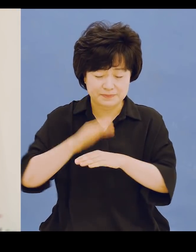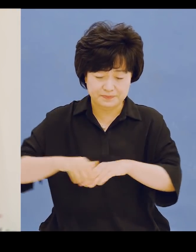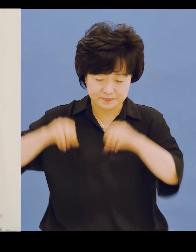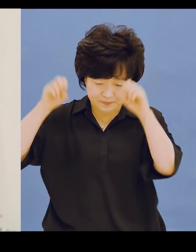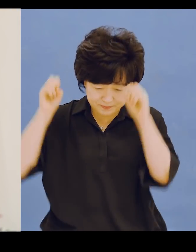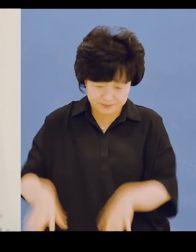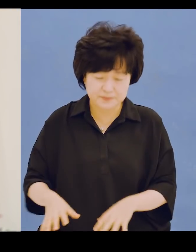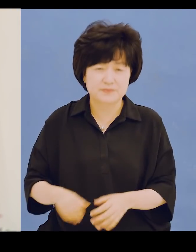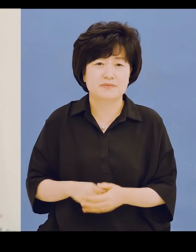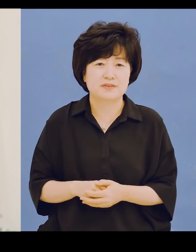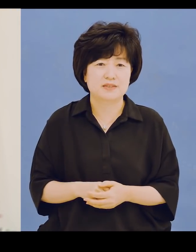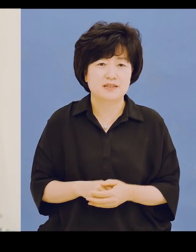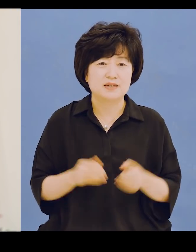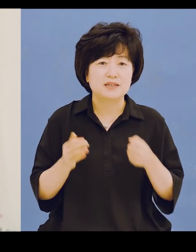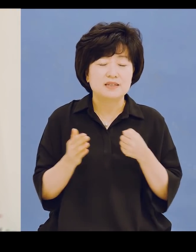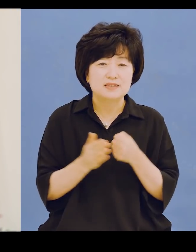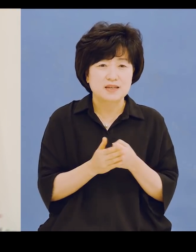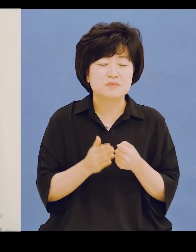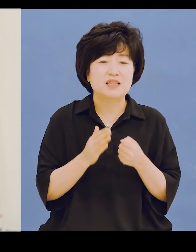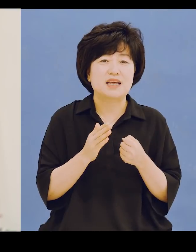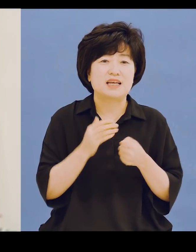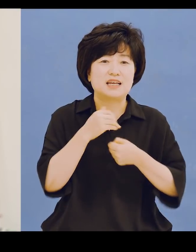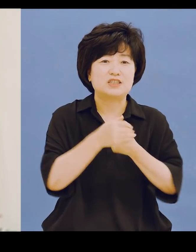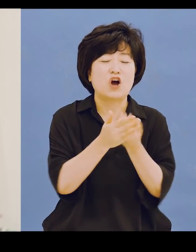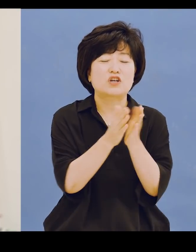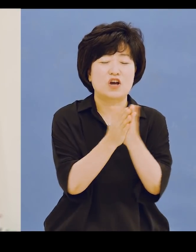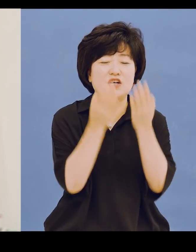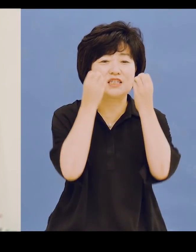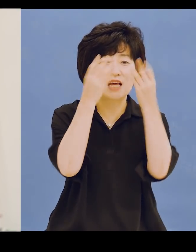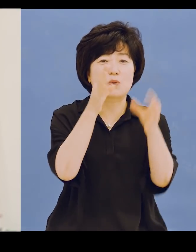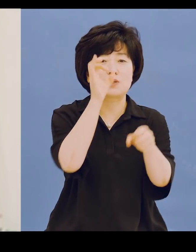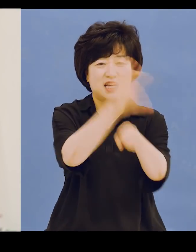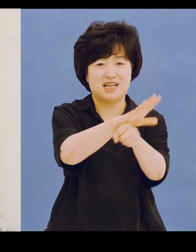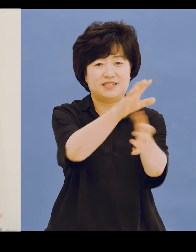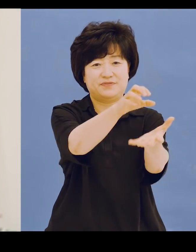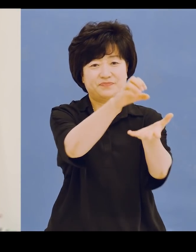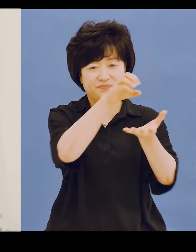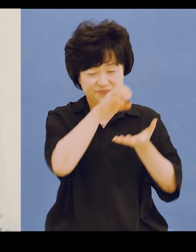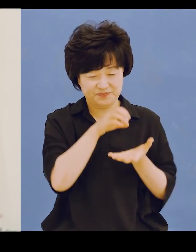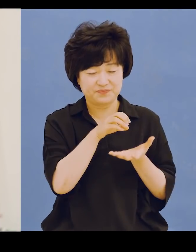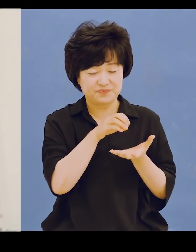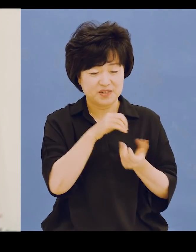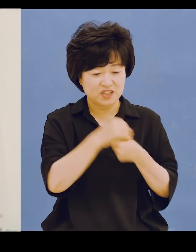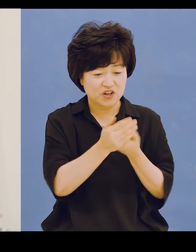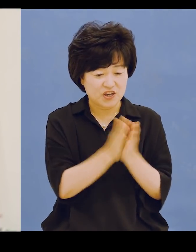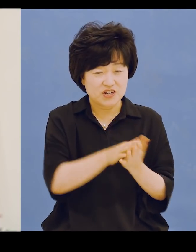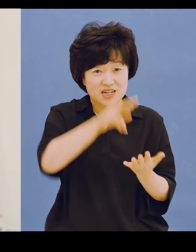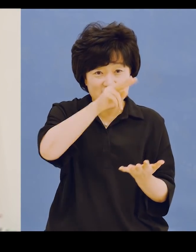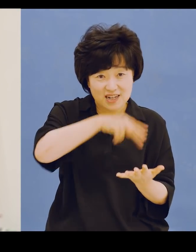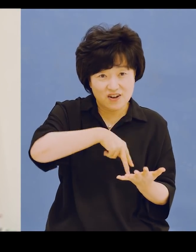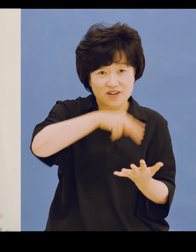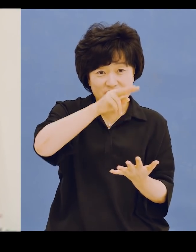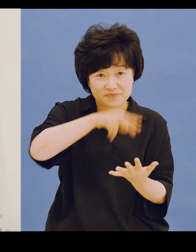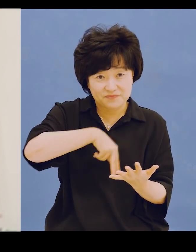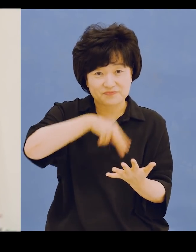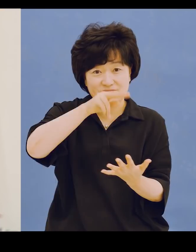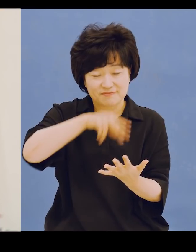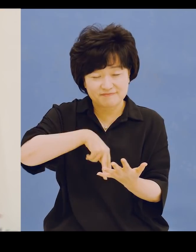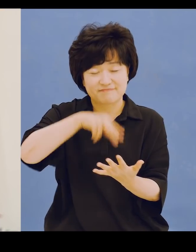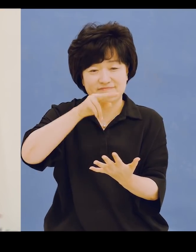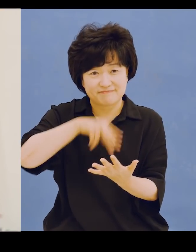새로 사서 요즘도 내가 들고 다니는 성경인데 성경을 새로 사서 그것을 읽기 시작합니다.